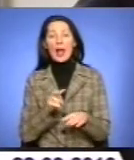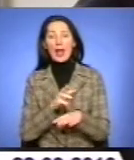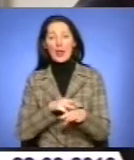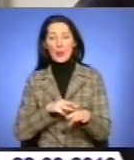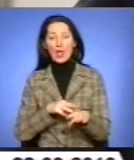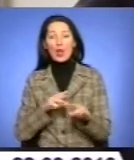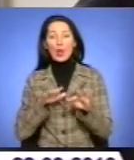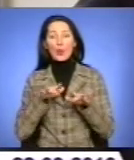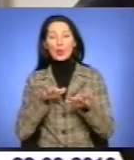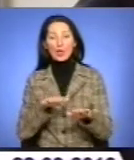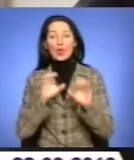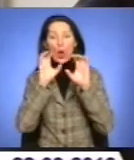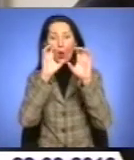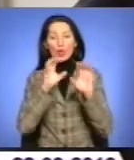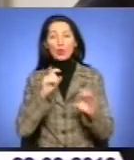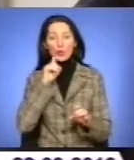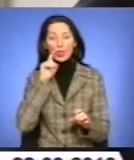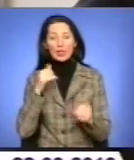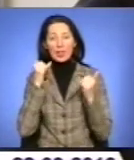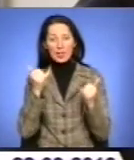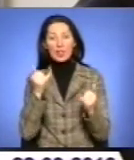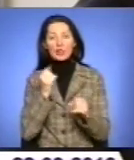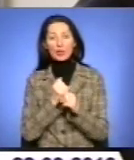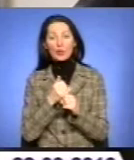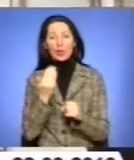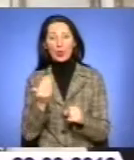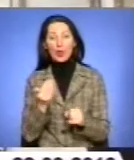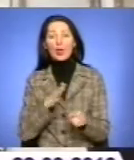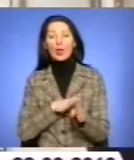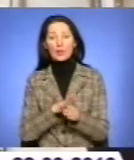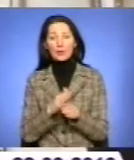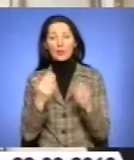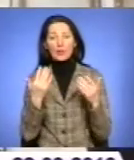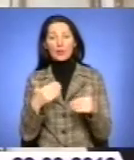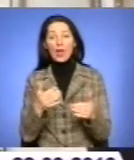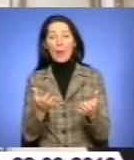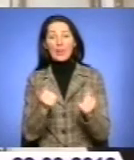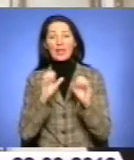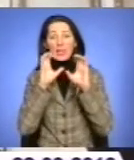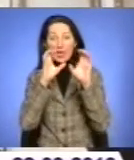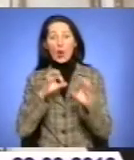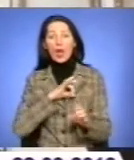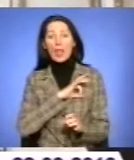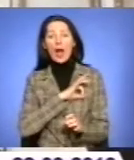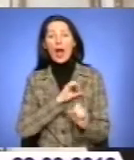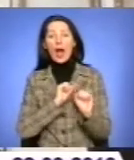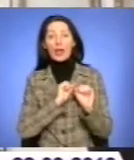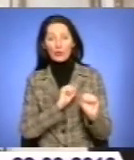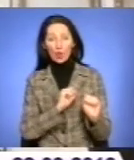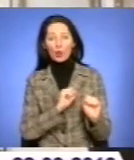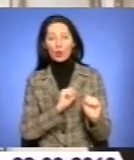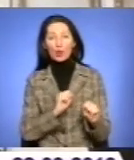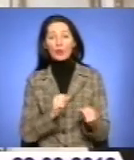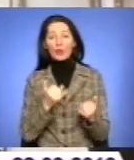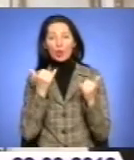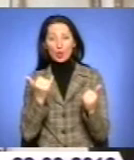України. Зараз ми працюємо над його імплементацією. Вже прийнятий закон про адвокатуру і сьогодні